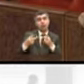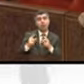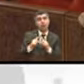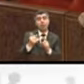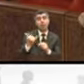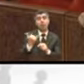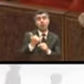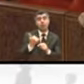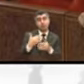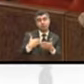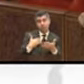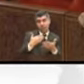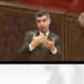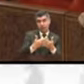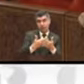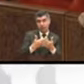جدا، آخرها كان